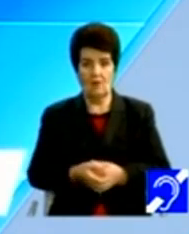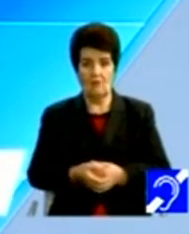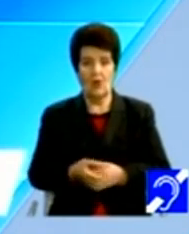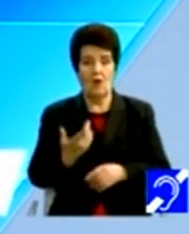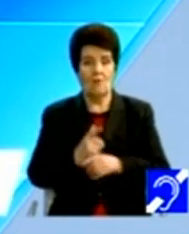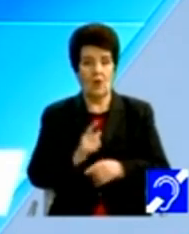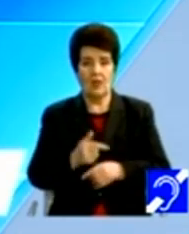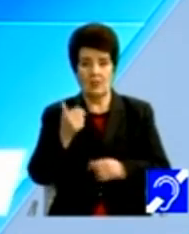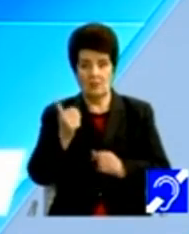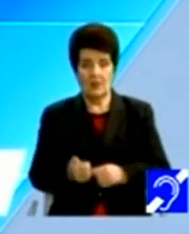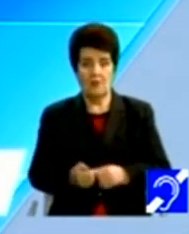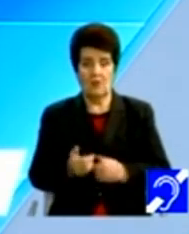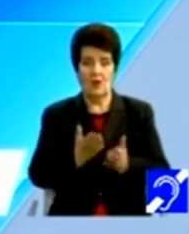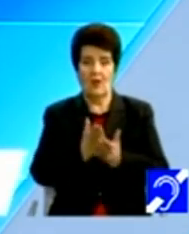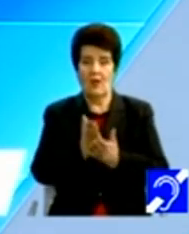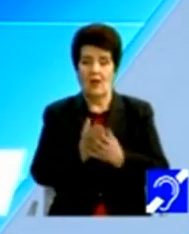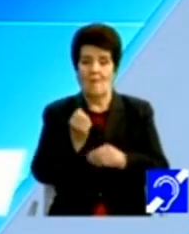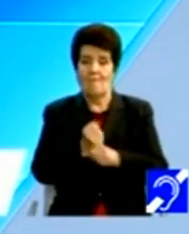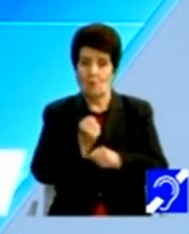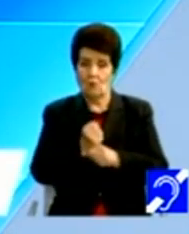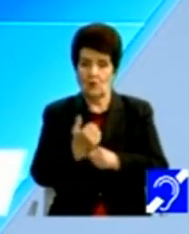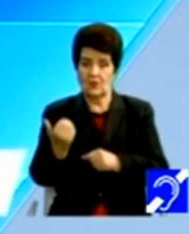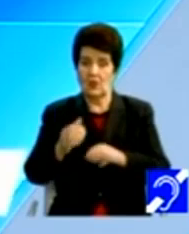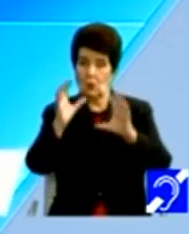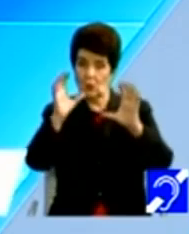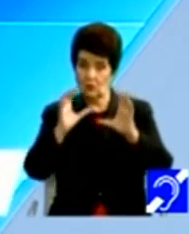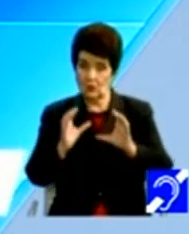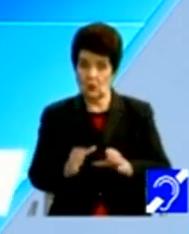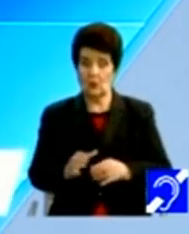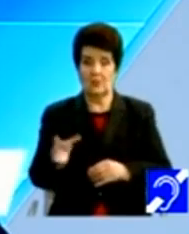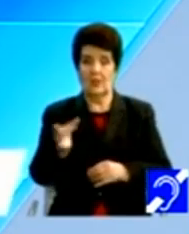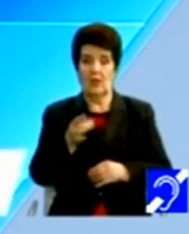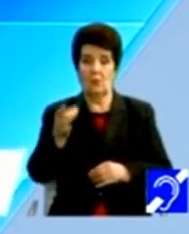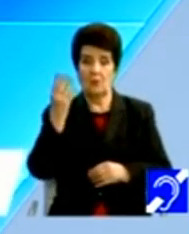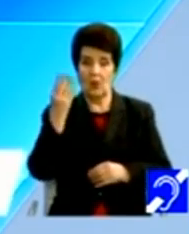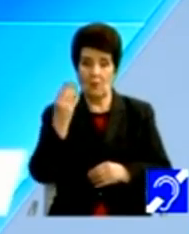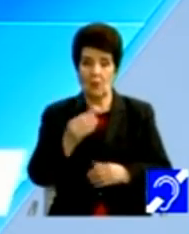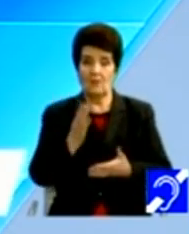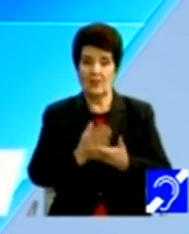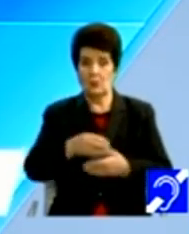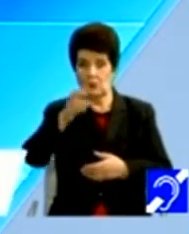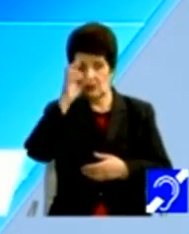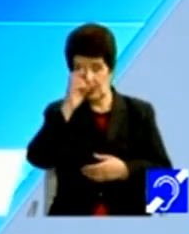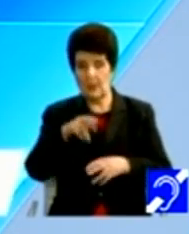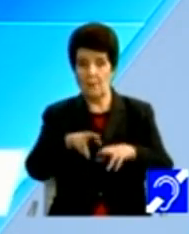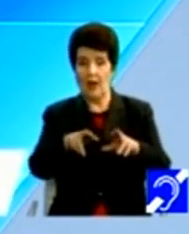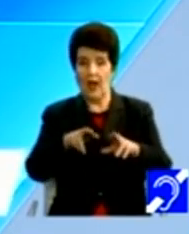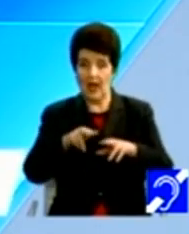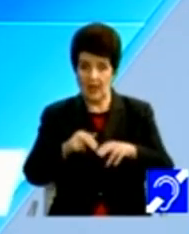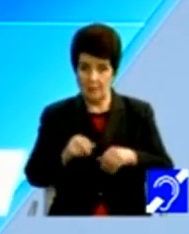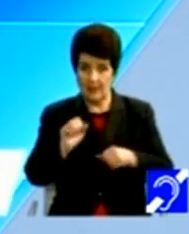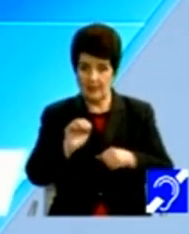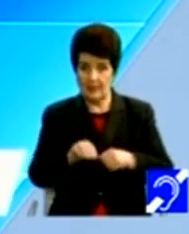bine sunt reglementate funcțiile în Constituție, deoarece Republica Moldova este un stat parlamentar